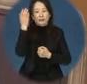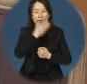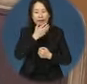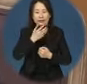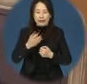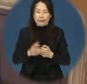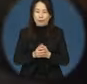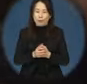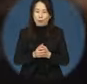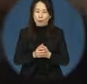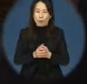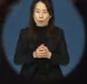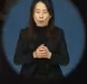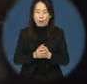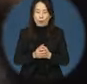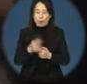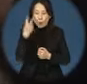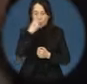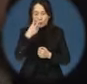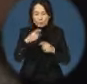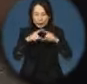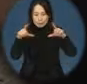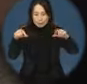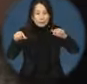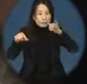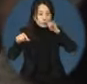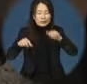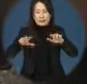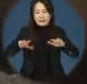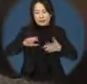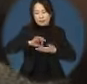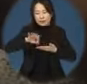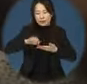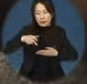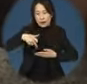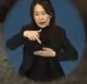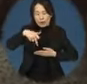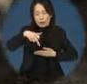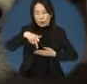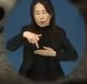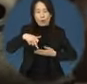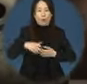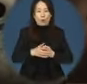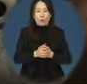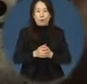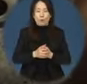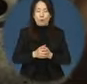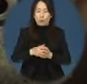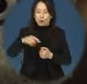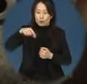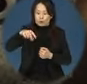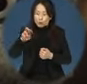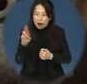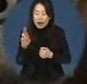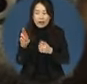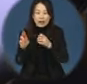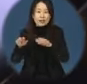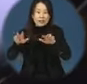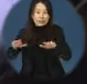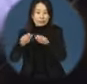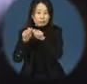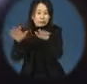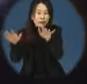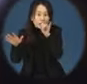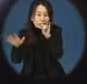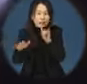겠는데요 그는 지금 쓰고 있는 카카오는 레이버 있어요 qr 코드로 확인하지 아세요 출입을 그 당시 가운데에서